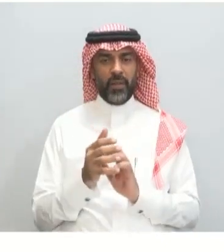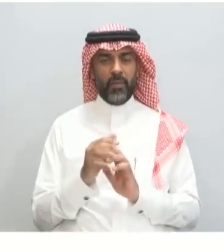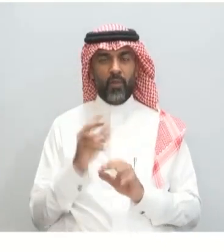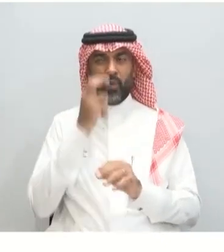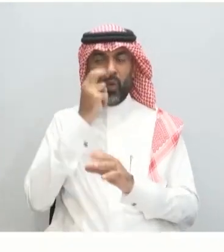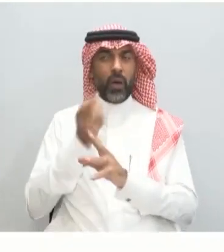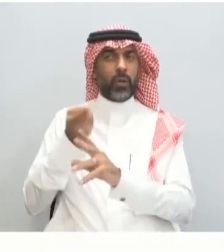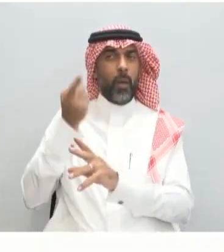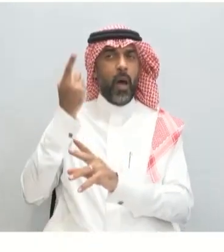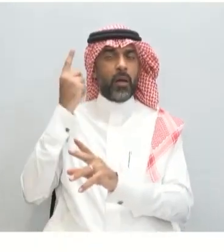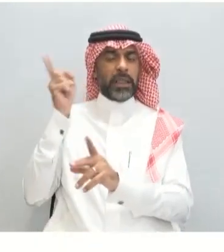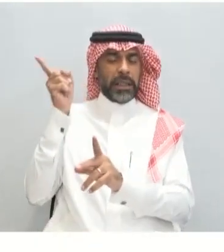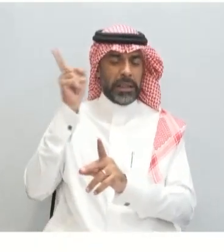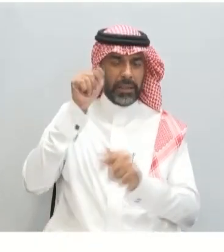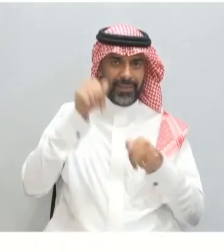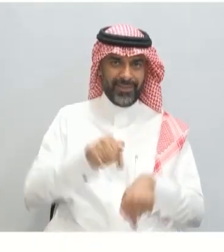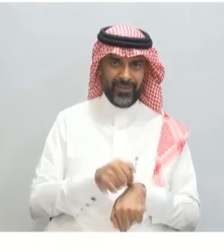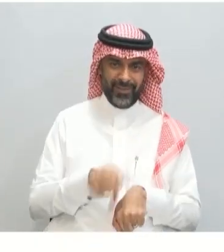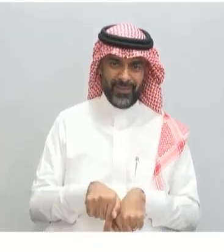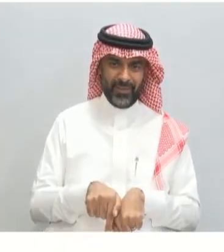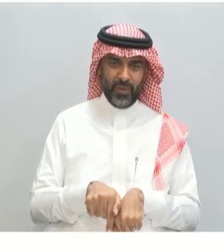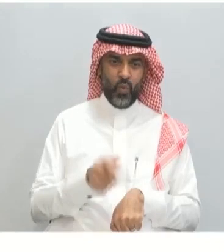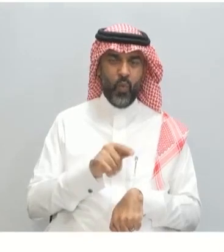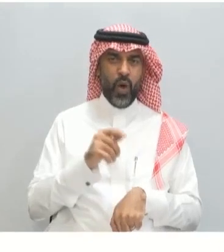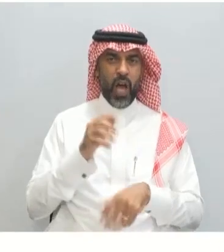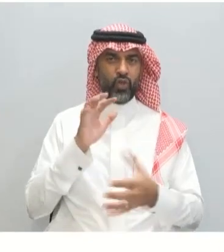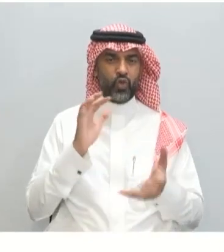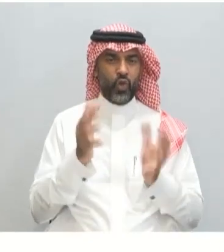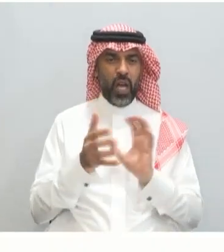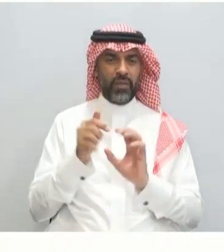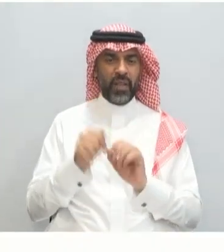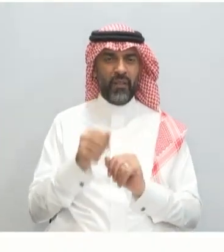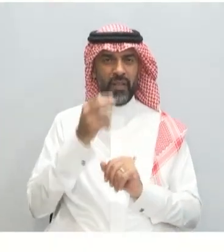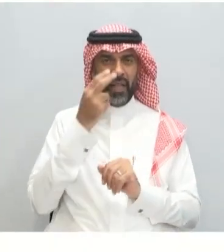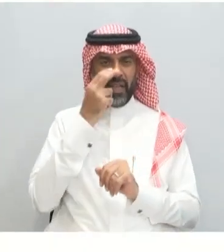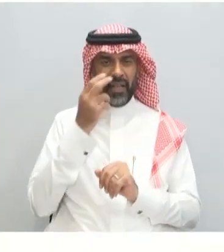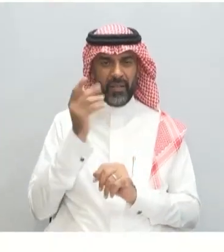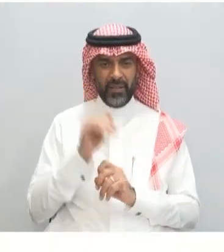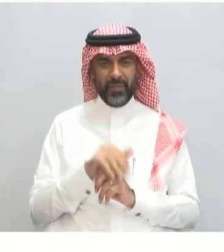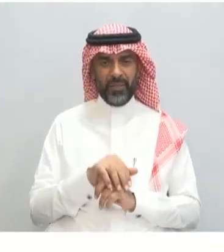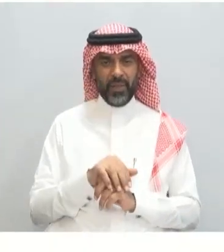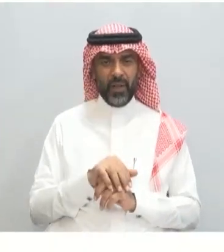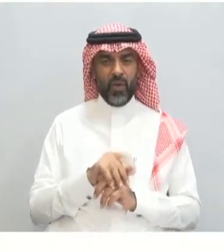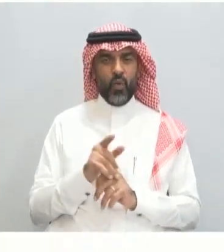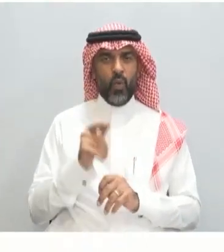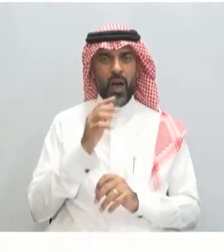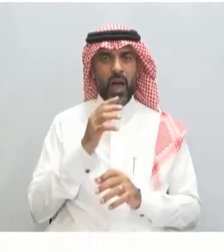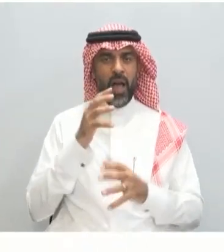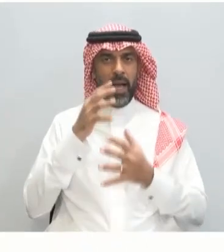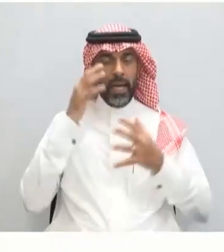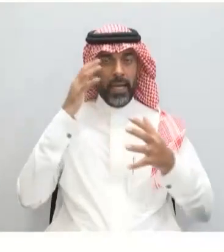عهد القدماء الى وقتنا الحاضر والجغرافيا في عهد العص الكشوف الجغرافيه وعلم الجغرافيا